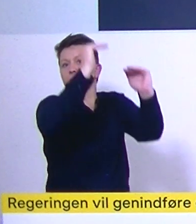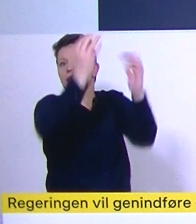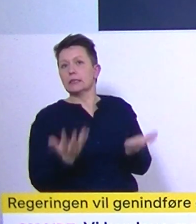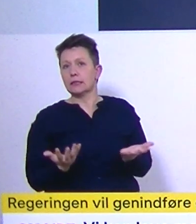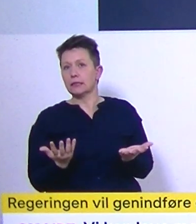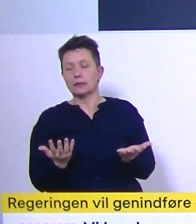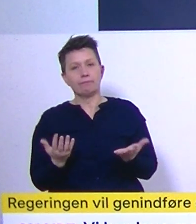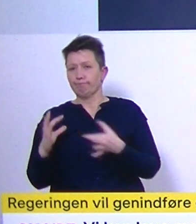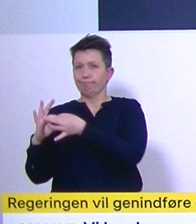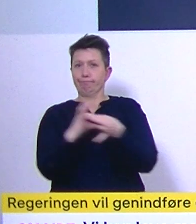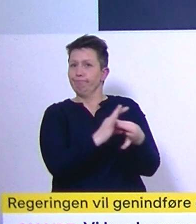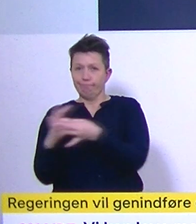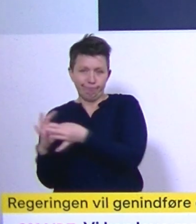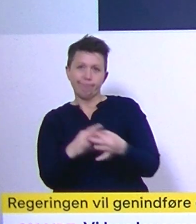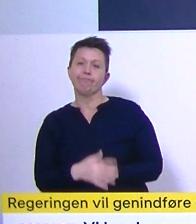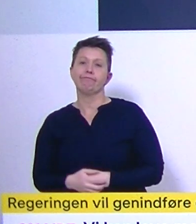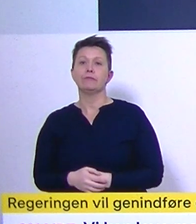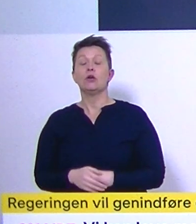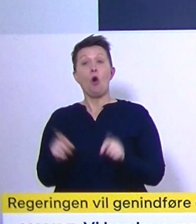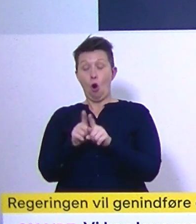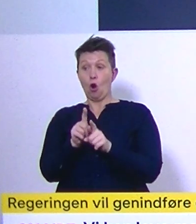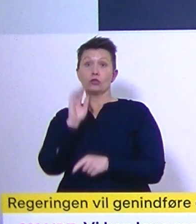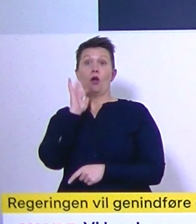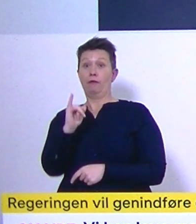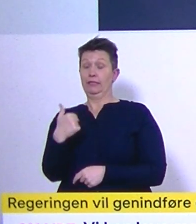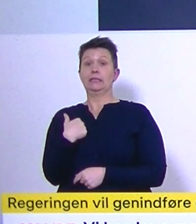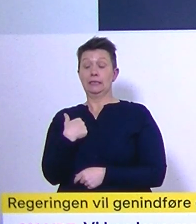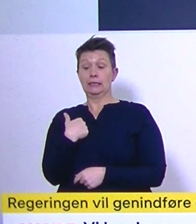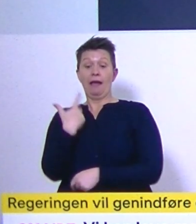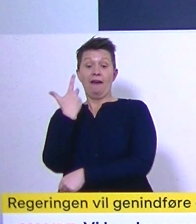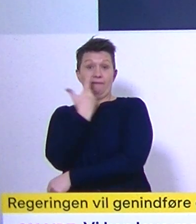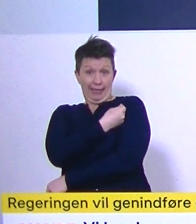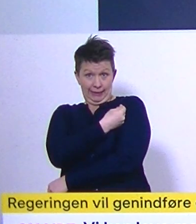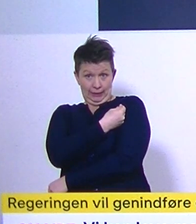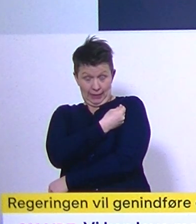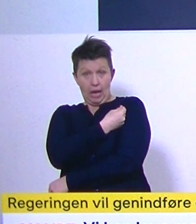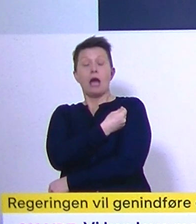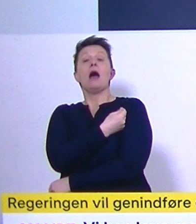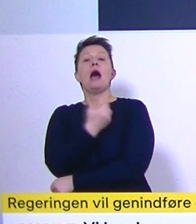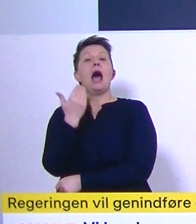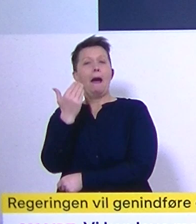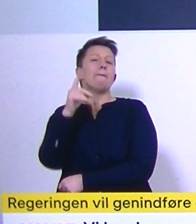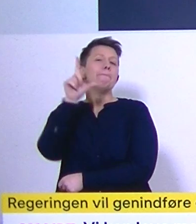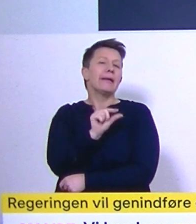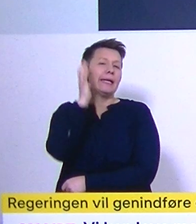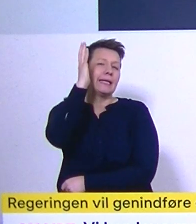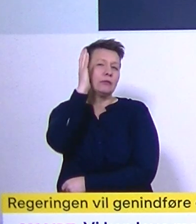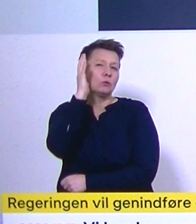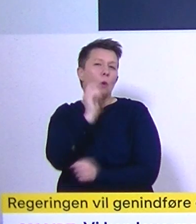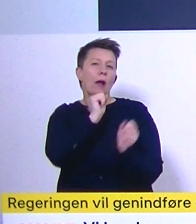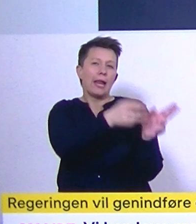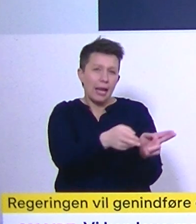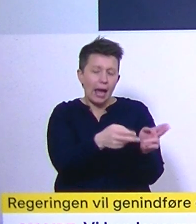også for at blive indlagt, når man er vaccineret. Men det er vigtigt, at vi altså også handler i tide. Og derfor indstiller vi til